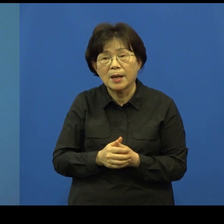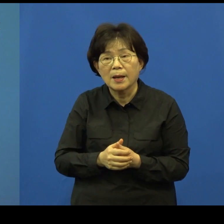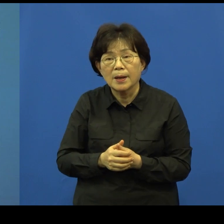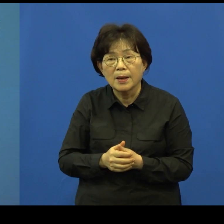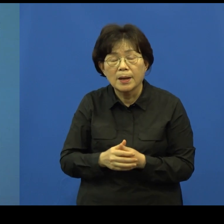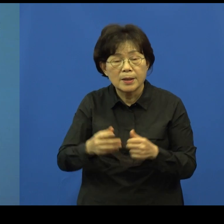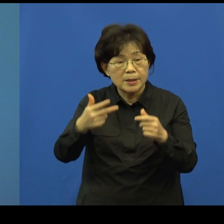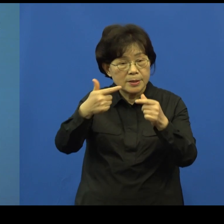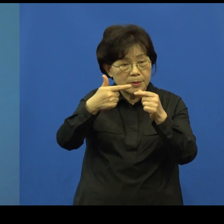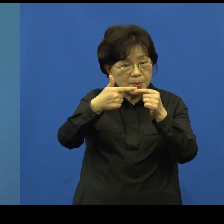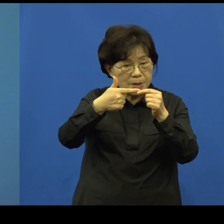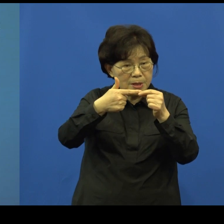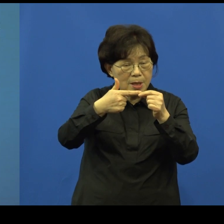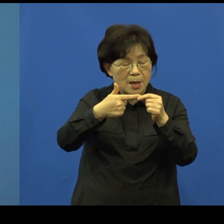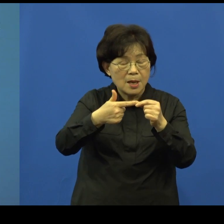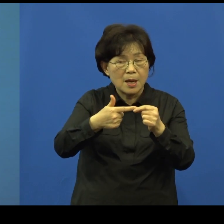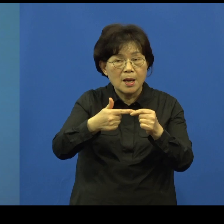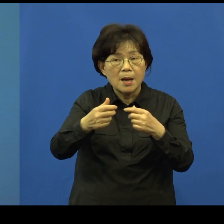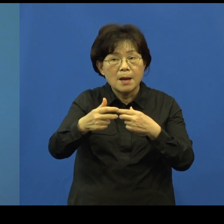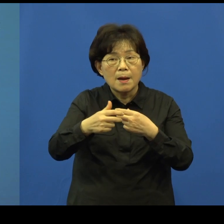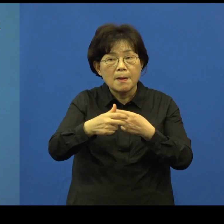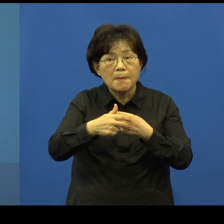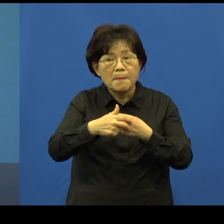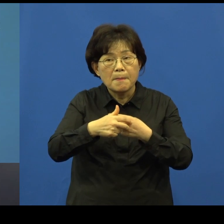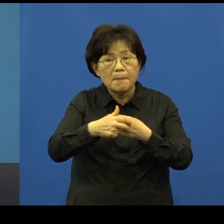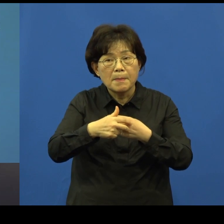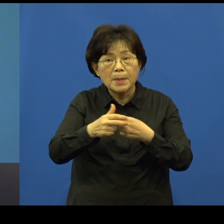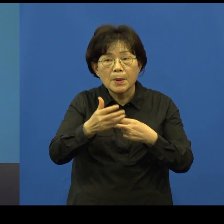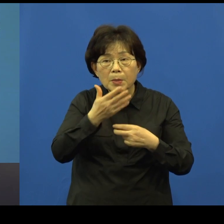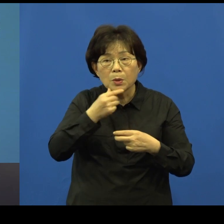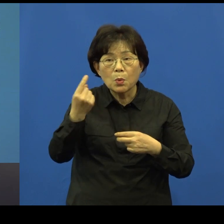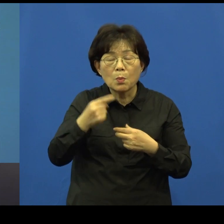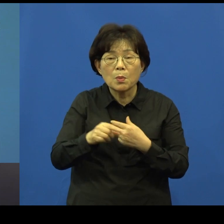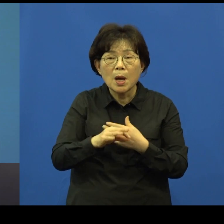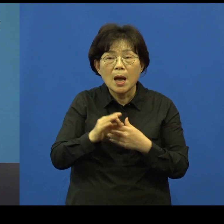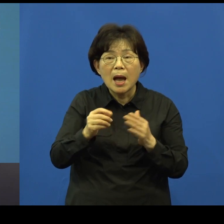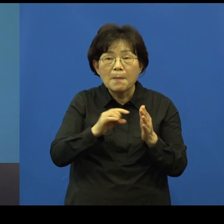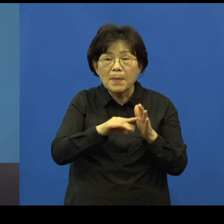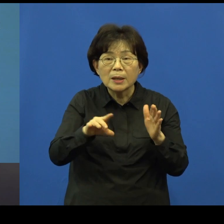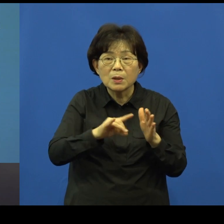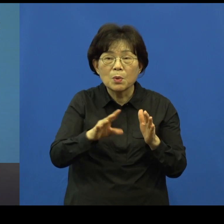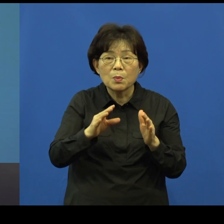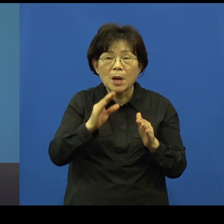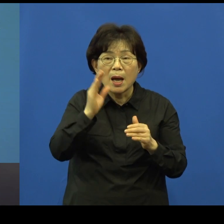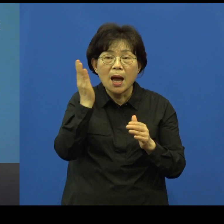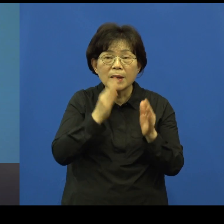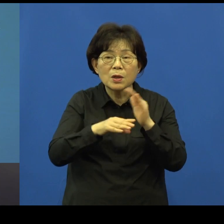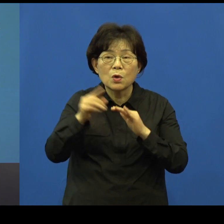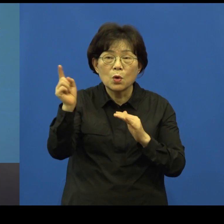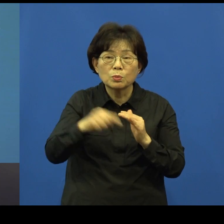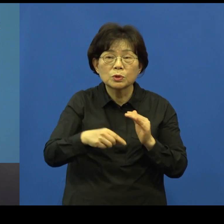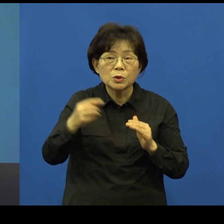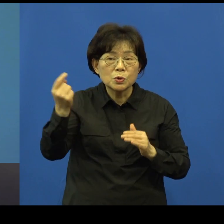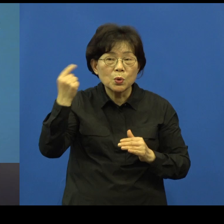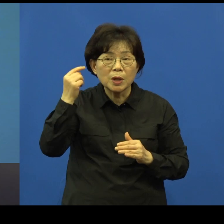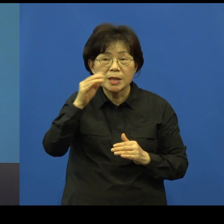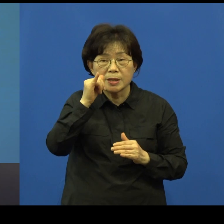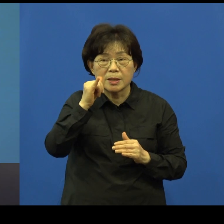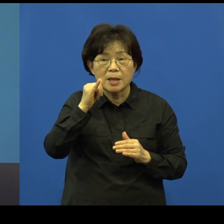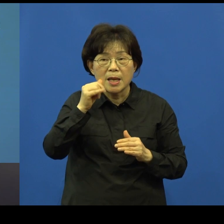자, 6번째 마태복음 3장 17절 하늘로부터 소리가 있어 말씀하시니 이는 내 사랑하는 아들이요 내 기뻐하는 자라